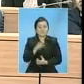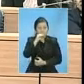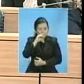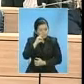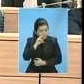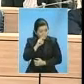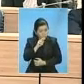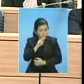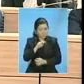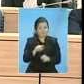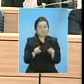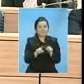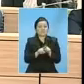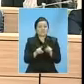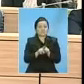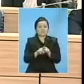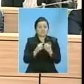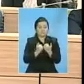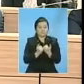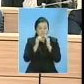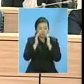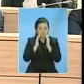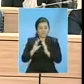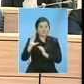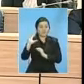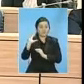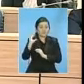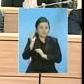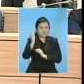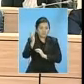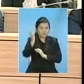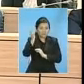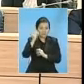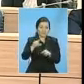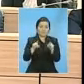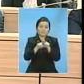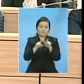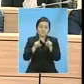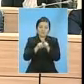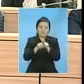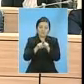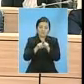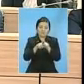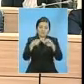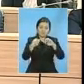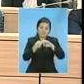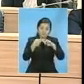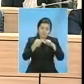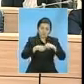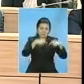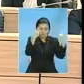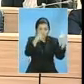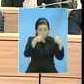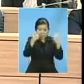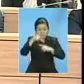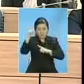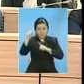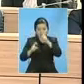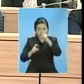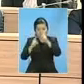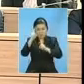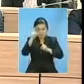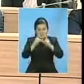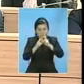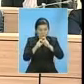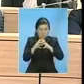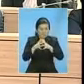สักครั้งนั่นคือคนทั้งโลกนะคะได้ผ่านความขัดแย้งและสูญเสียกันมามากแล้วประชาก